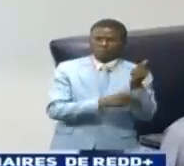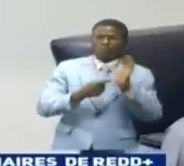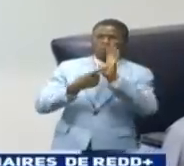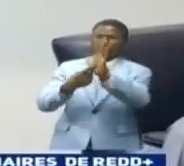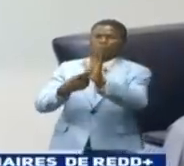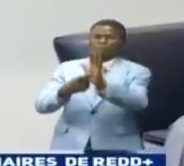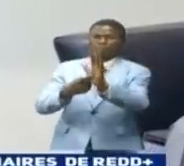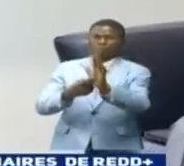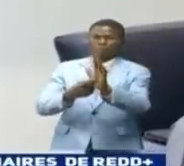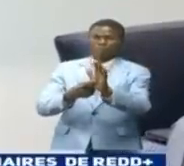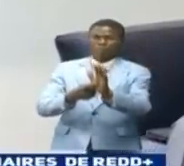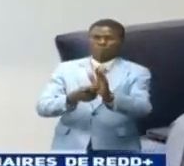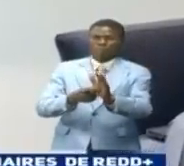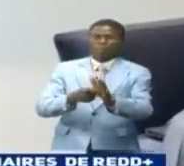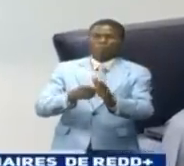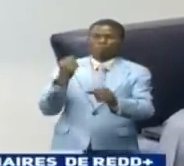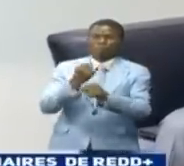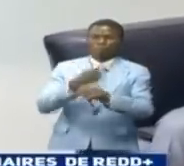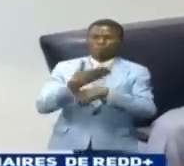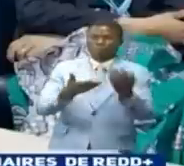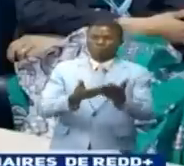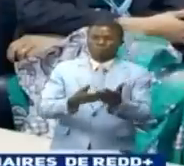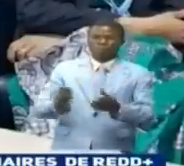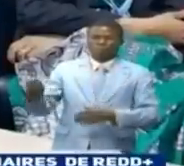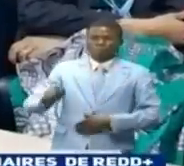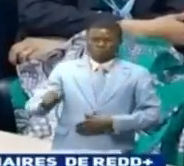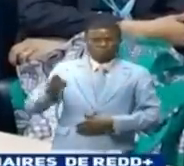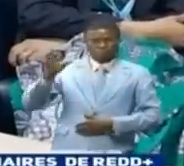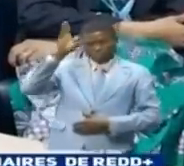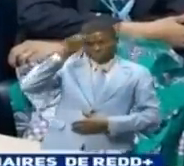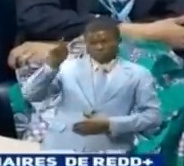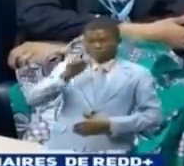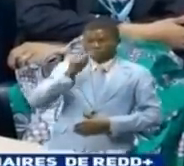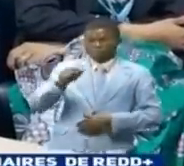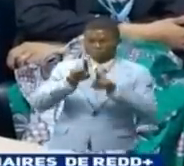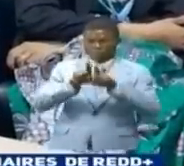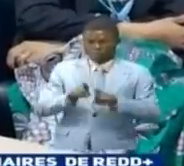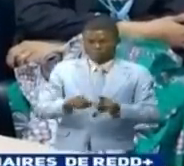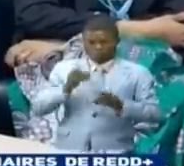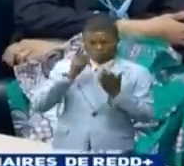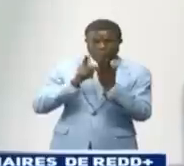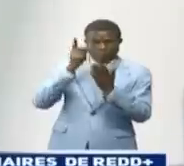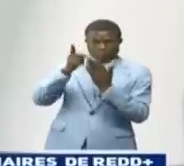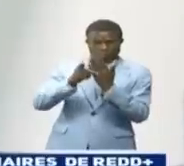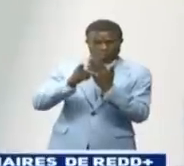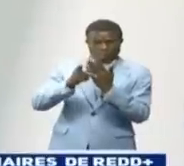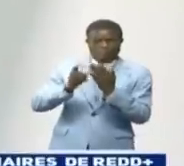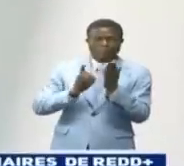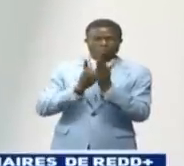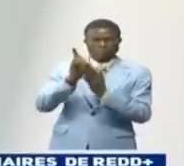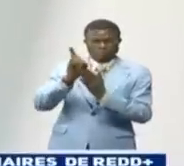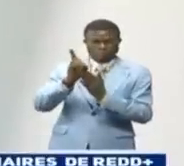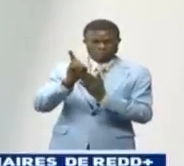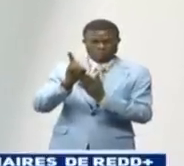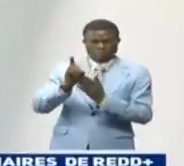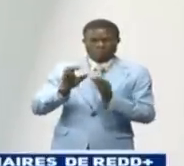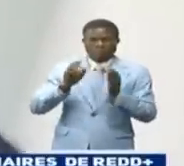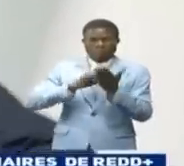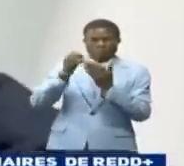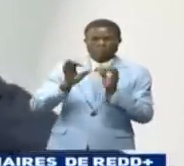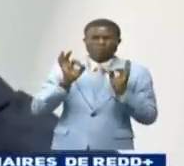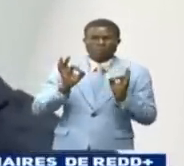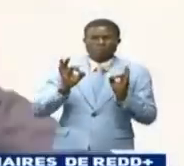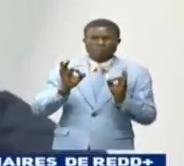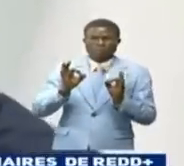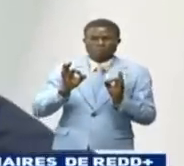non seulement les exploits réalisés dans les territoires de Maïndombé, mais aussi les perspectives pour le développement des nouveaux projets